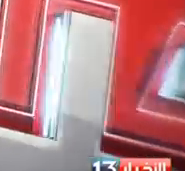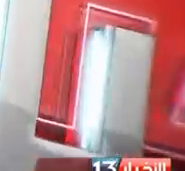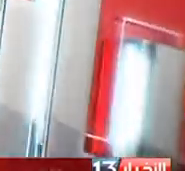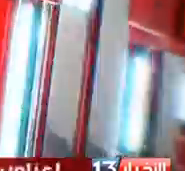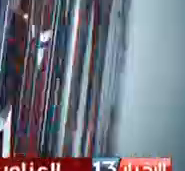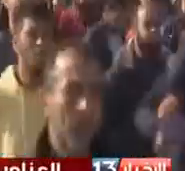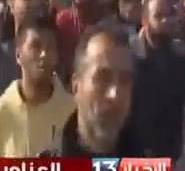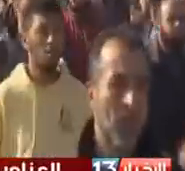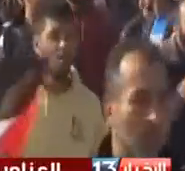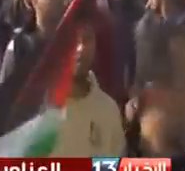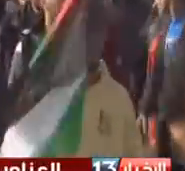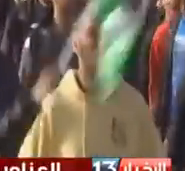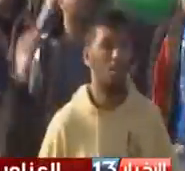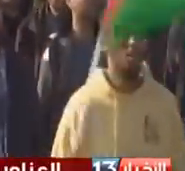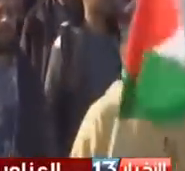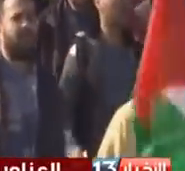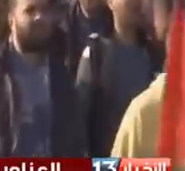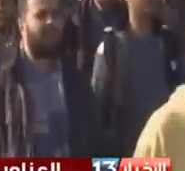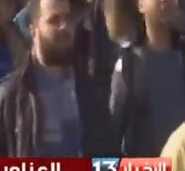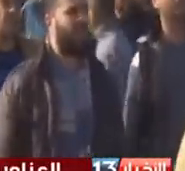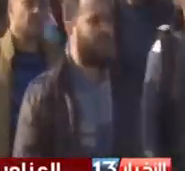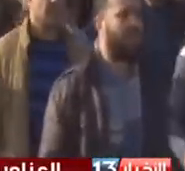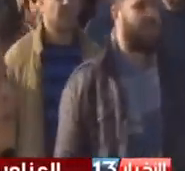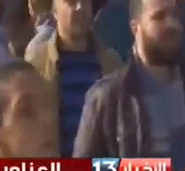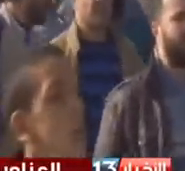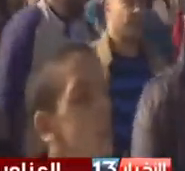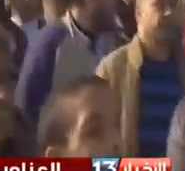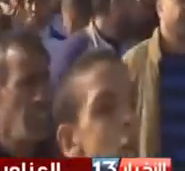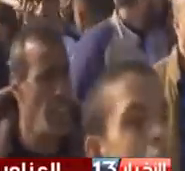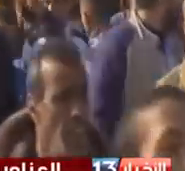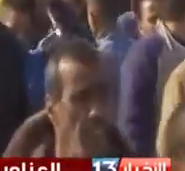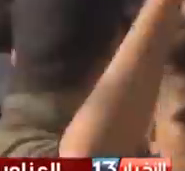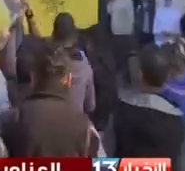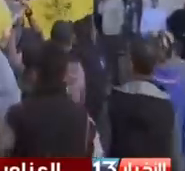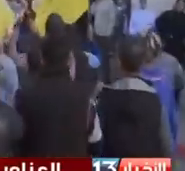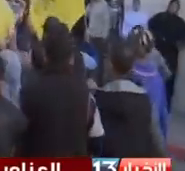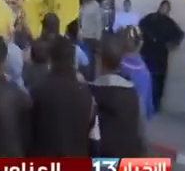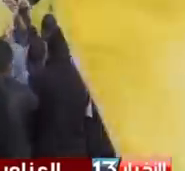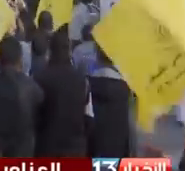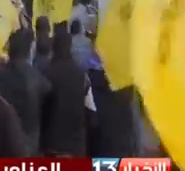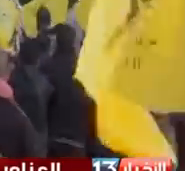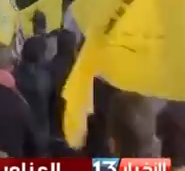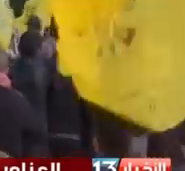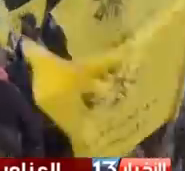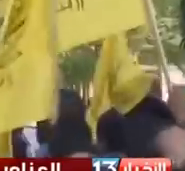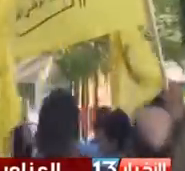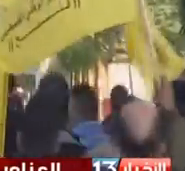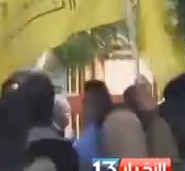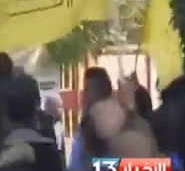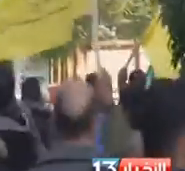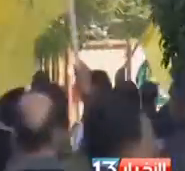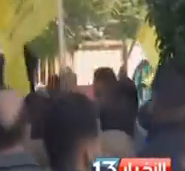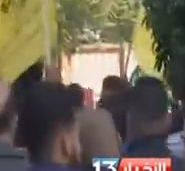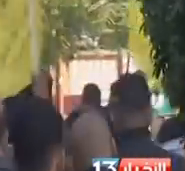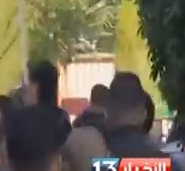مظاهرات حاشده عم المدن الفلسطينيه احتجاجا على قرار واصابه عشرات الفلسطينيين جراء